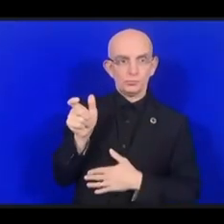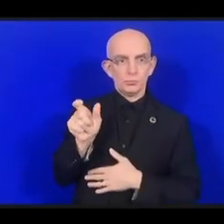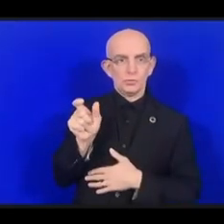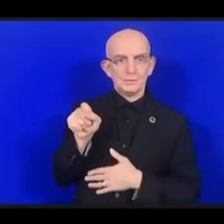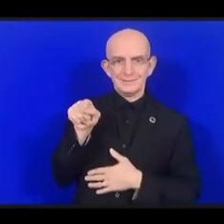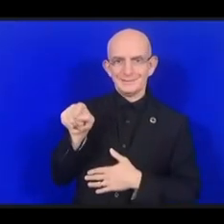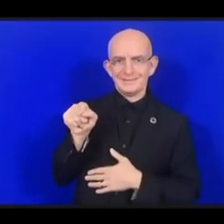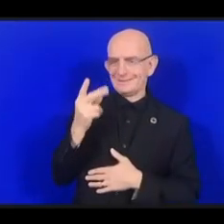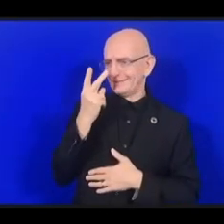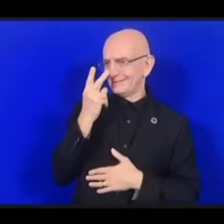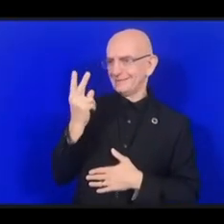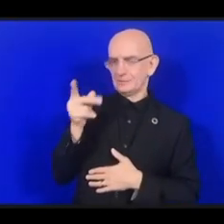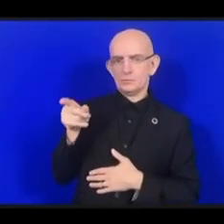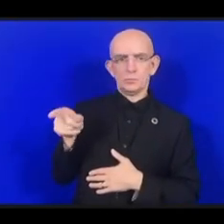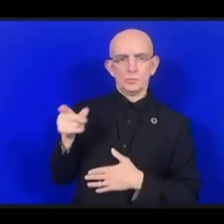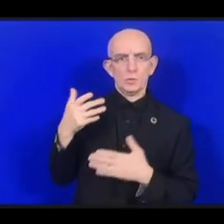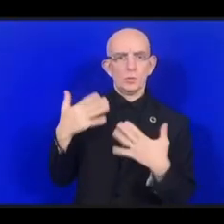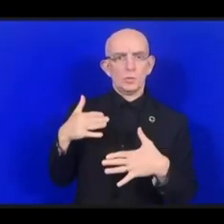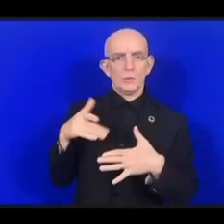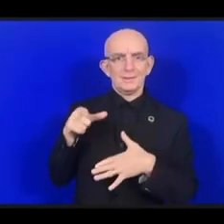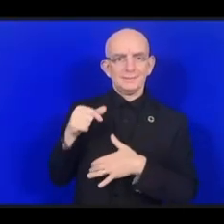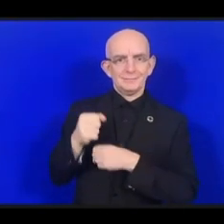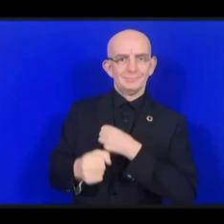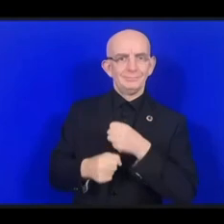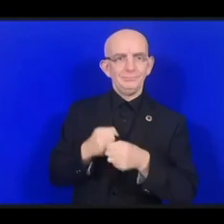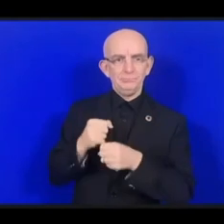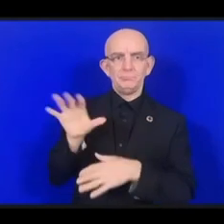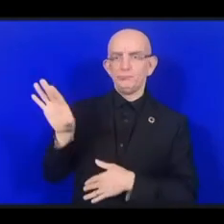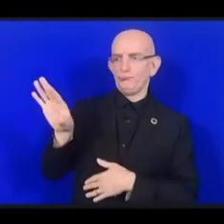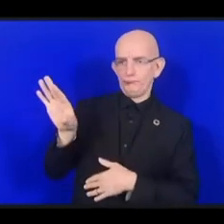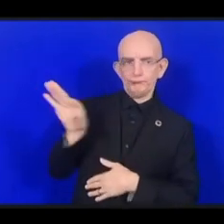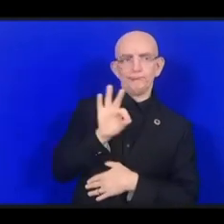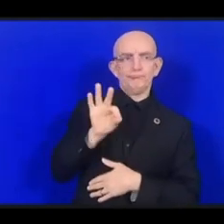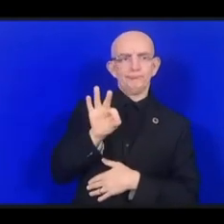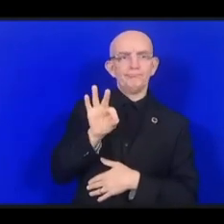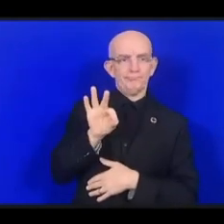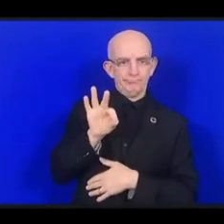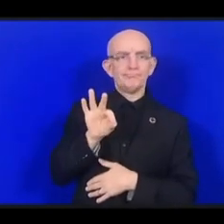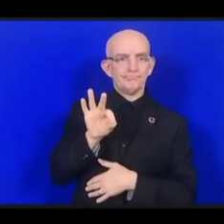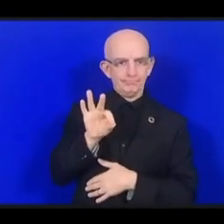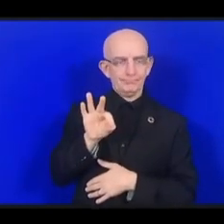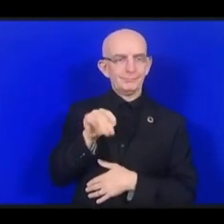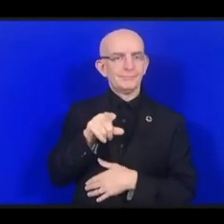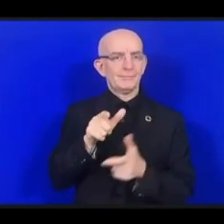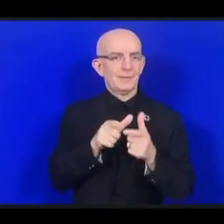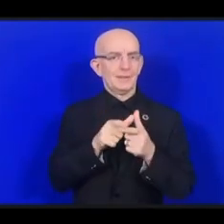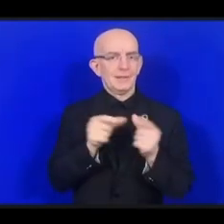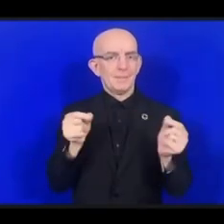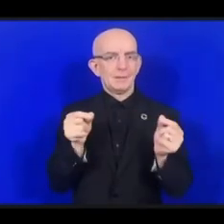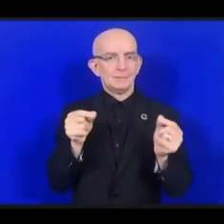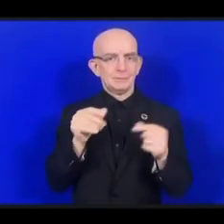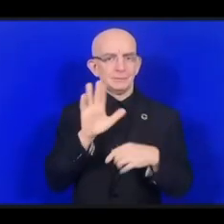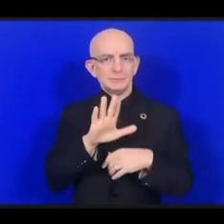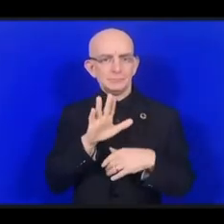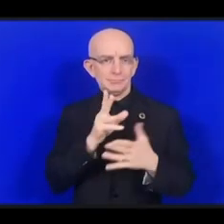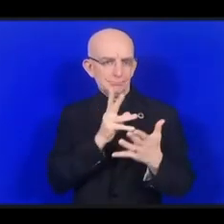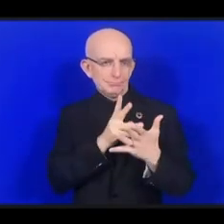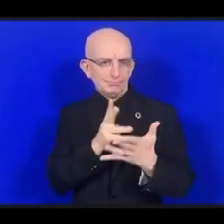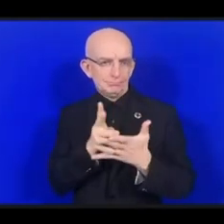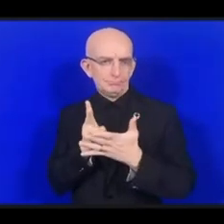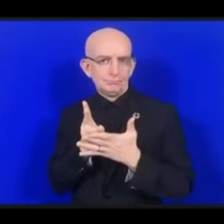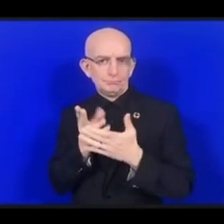日本汉字熟练度考试基金会来组织的评选。